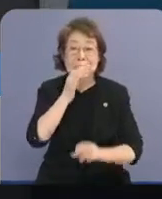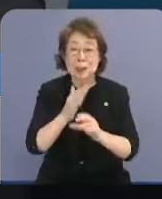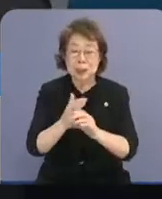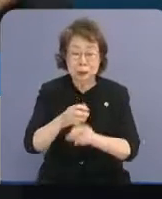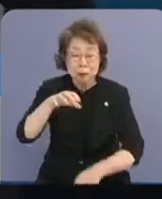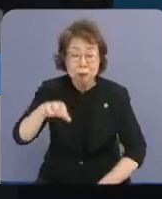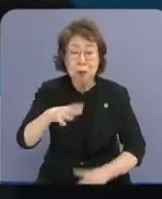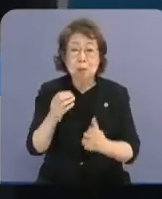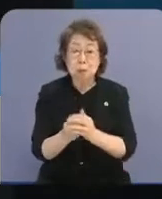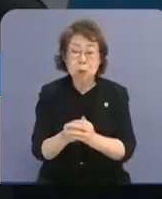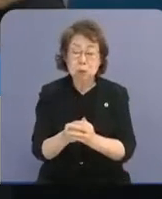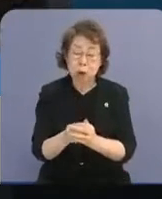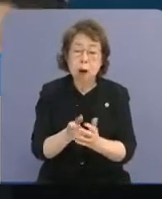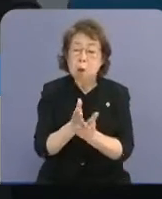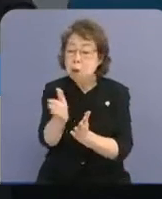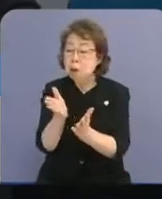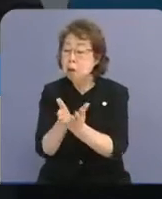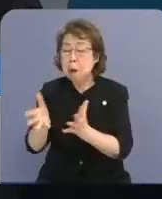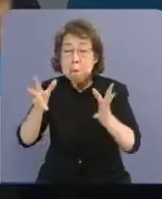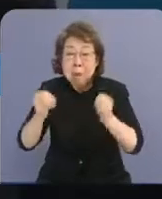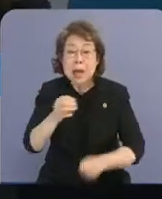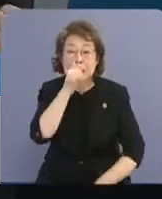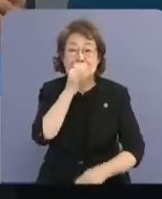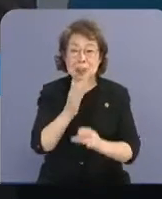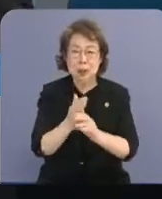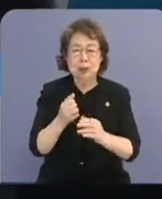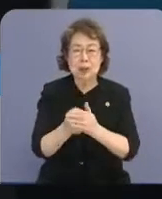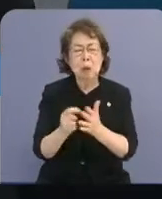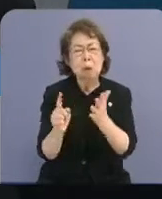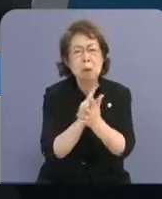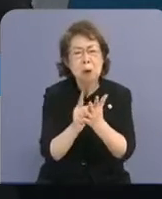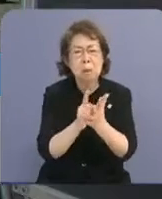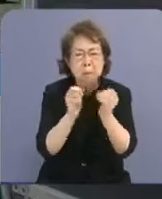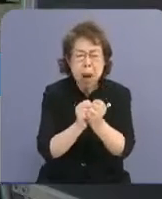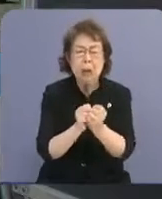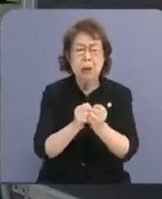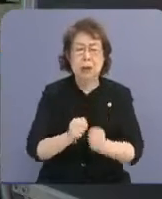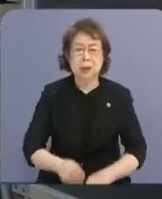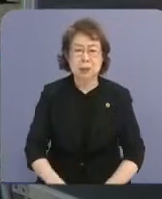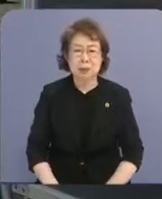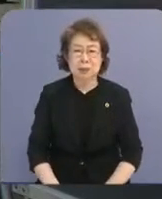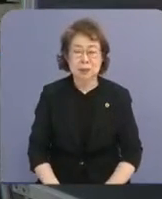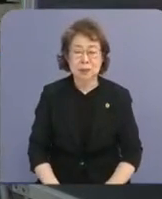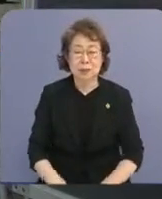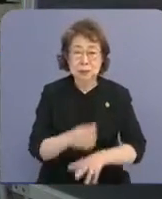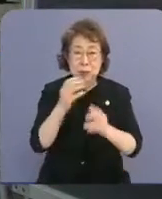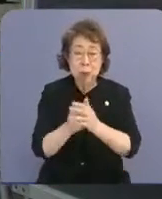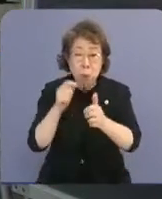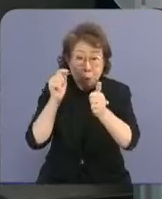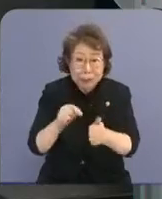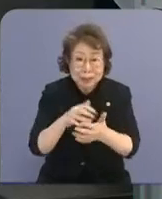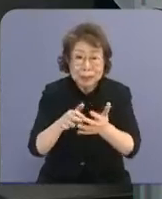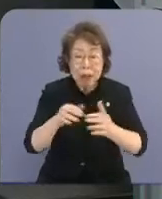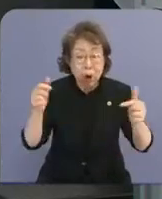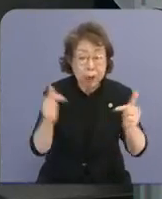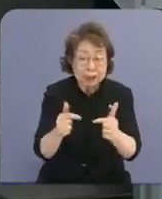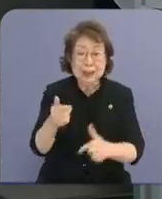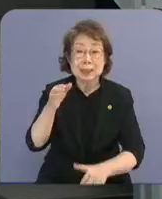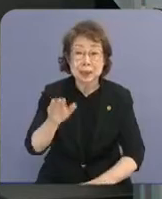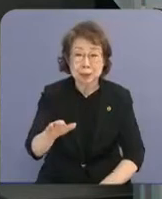지역사회에서의 동생이 다양하기 때문에 어 접촉자 도 마늘 꼭 전체 확장자 수는 감소